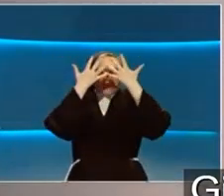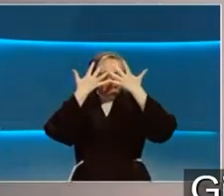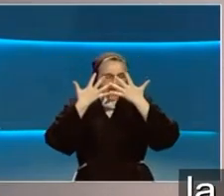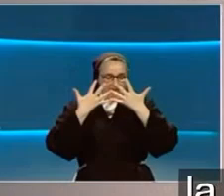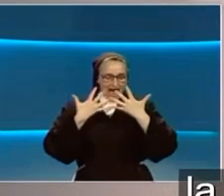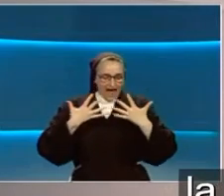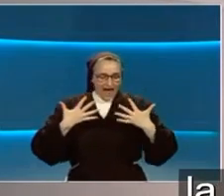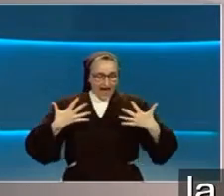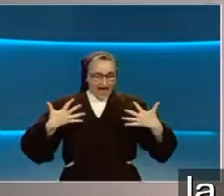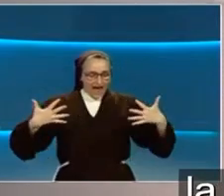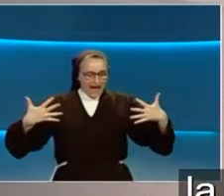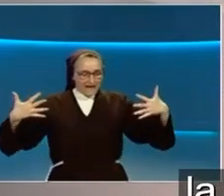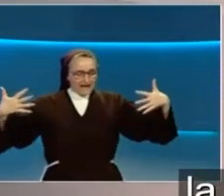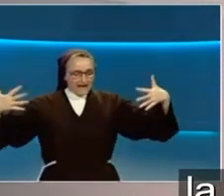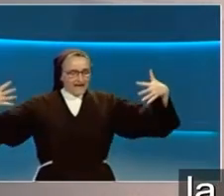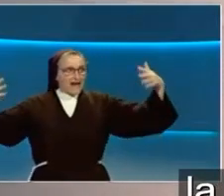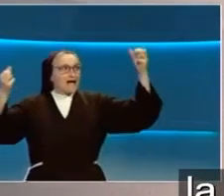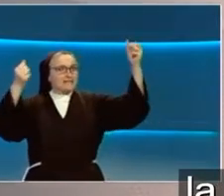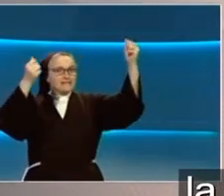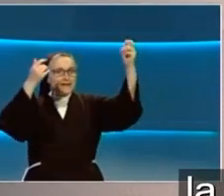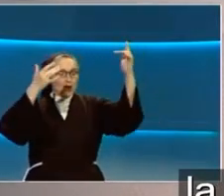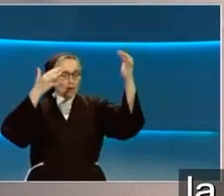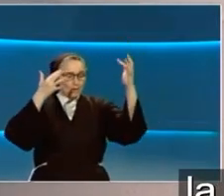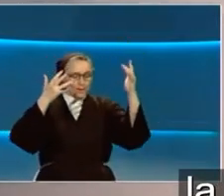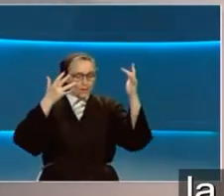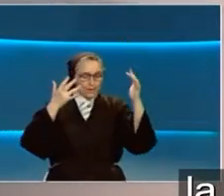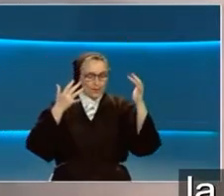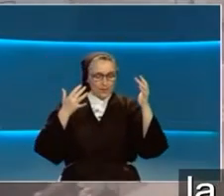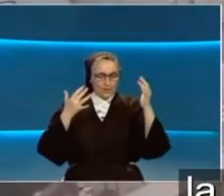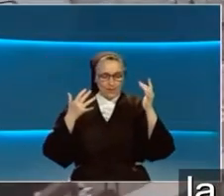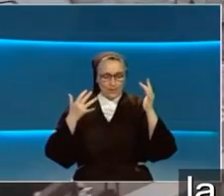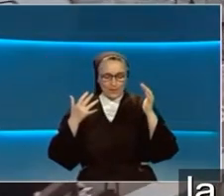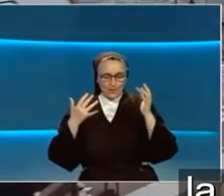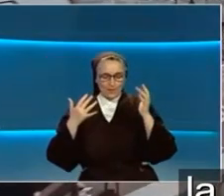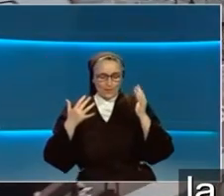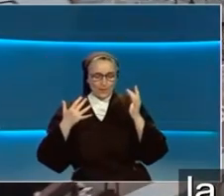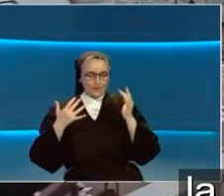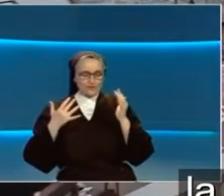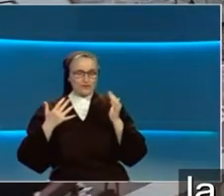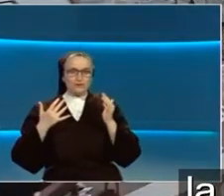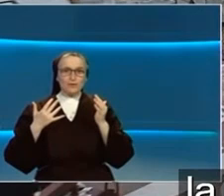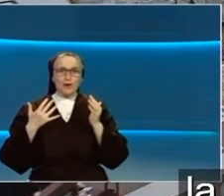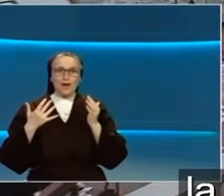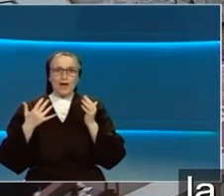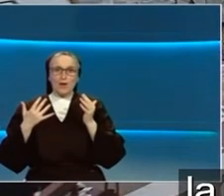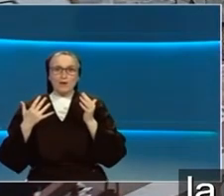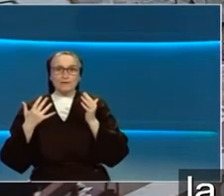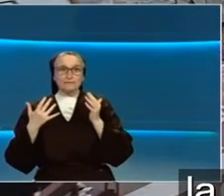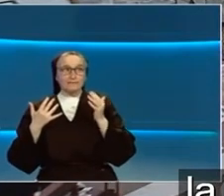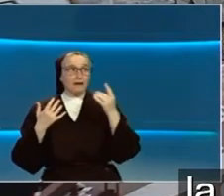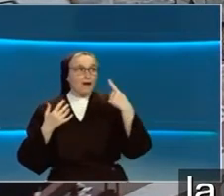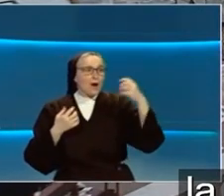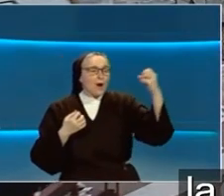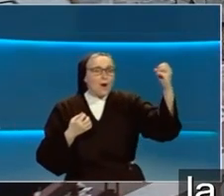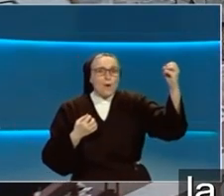fulgoribus, et eterni regis splendore illustrata,